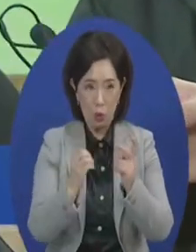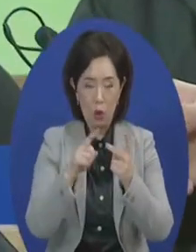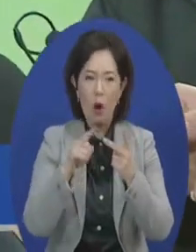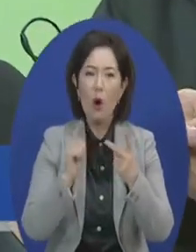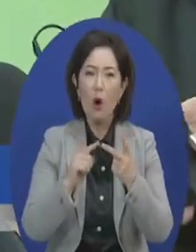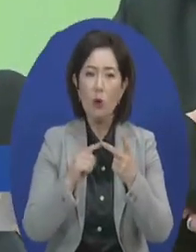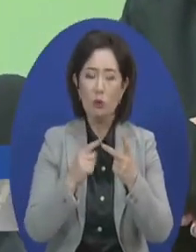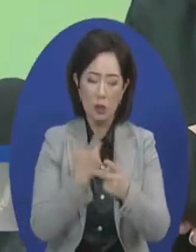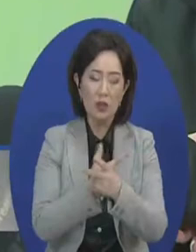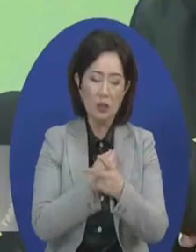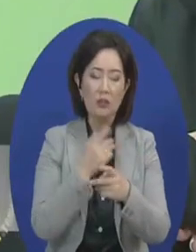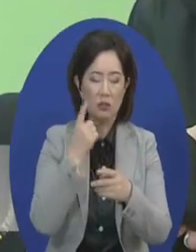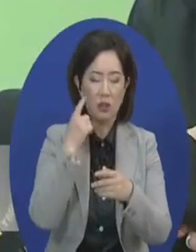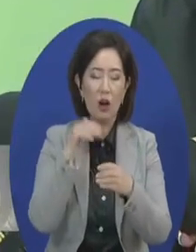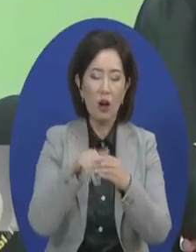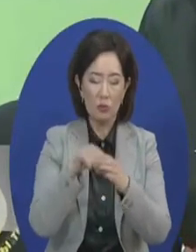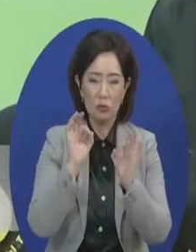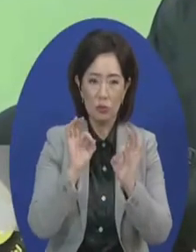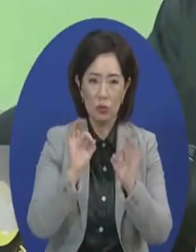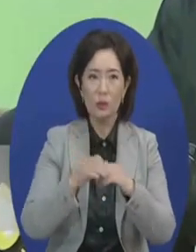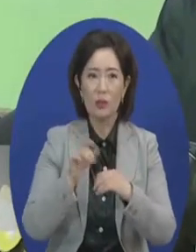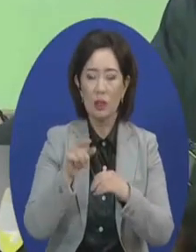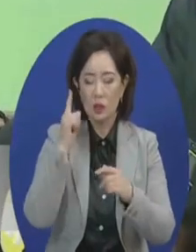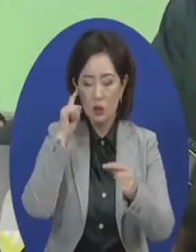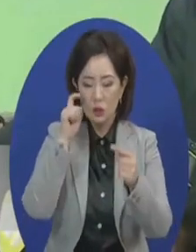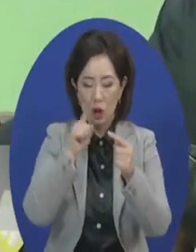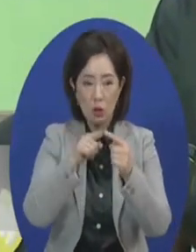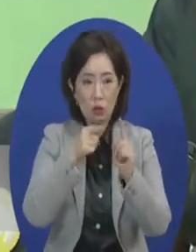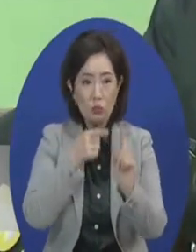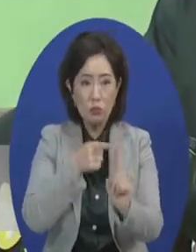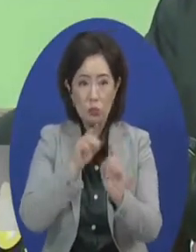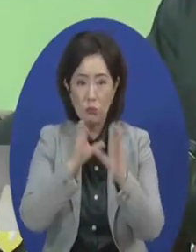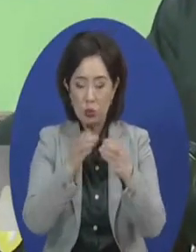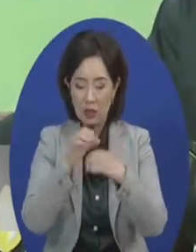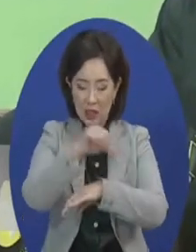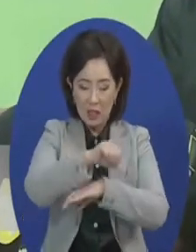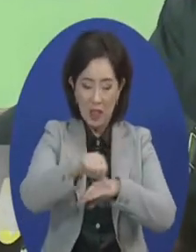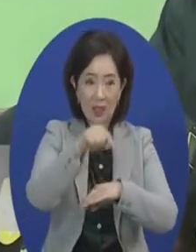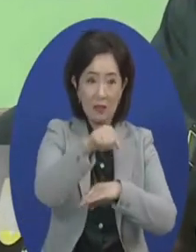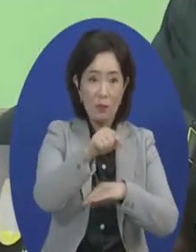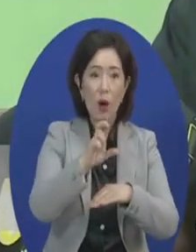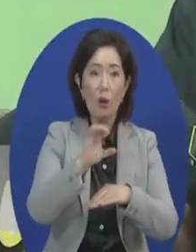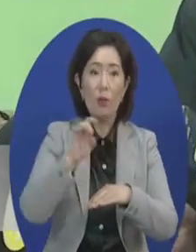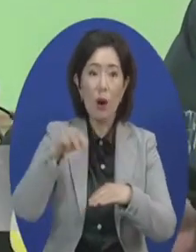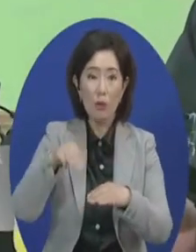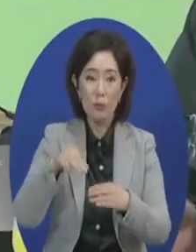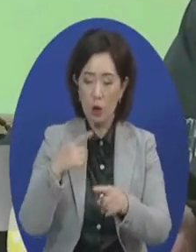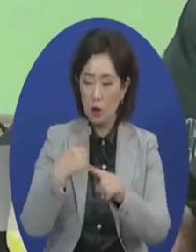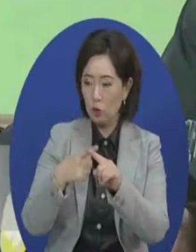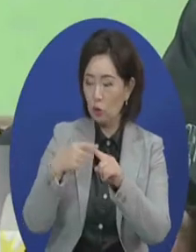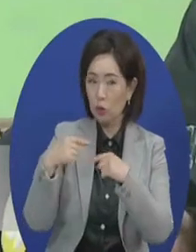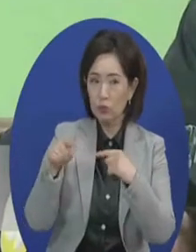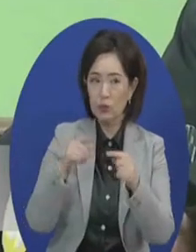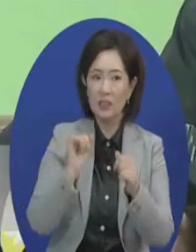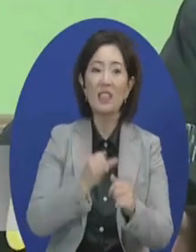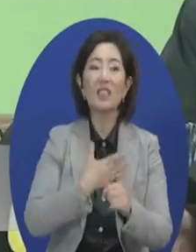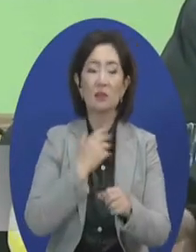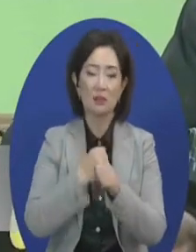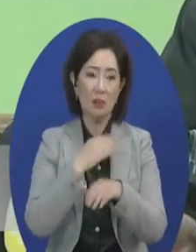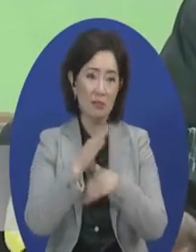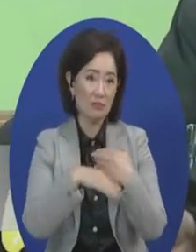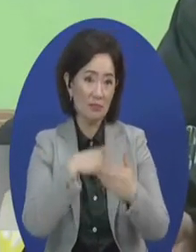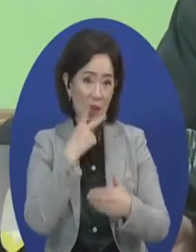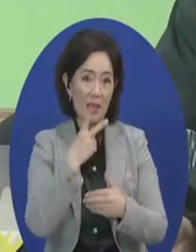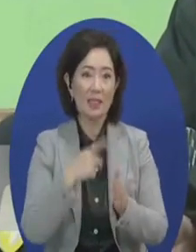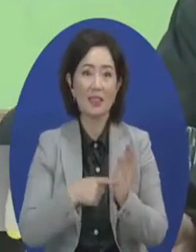94%. За 2 дугаар том бол хийхтэй ойлгомжтой. Тэгэхээр энэ бол зорилттой бүлэгтэй байл одоо манай хилийн боомт нутгууд ялангуяа манай хөдөө орон нутгууд туйлын идэвхтэй байгаа нь